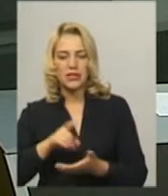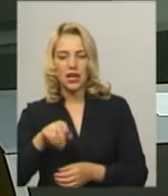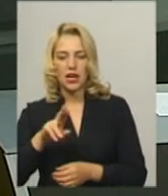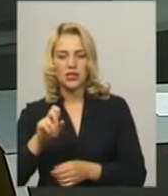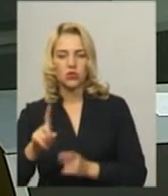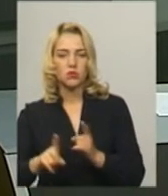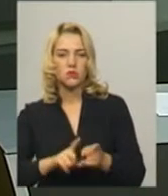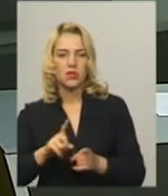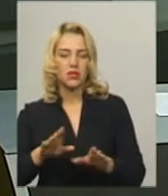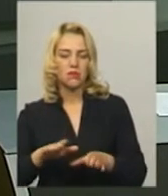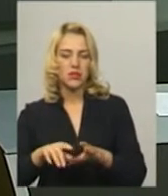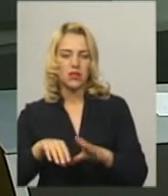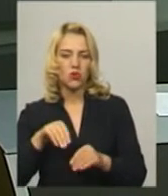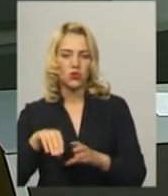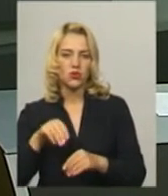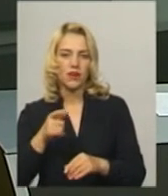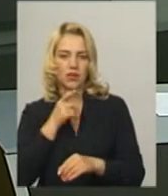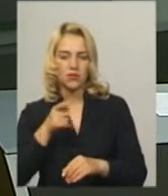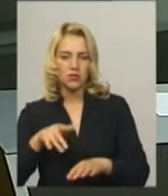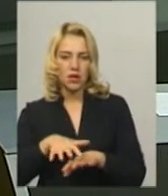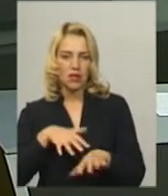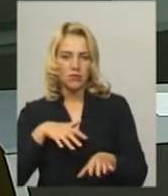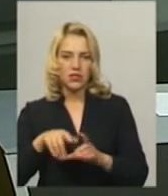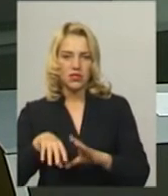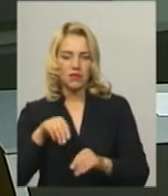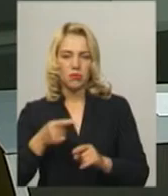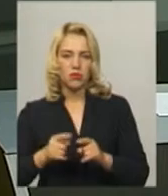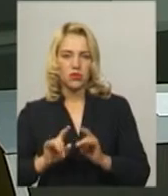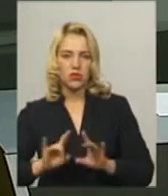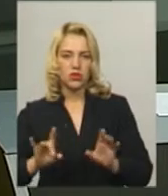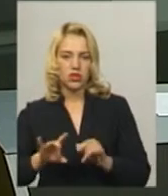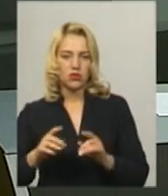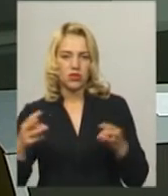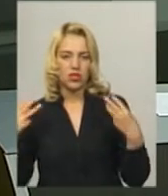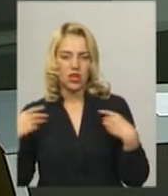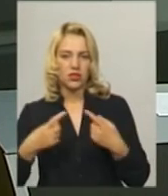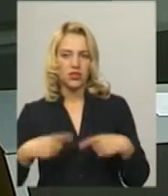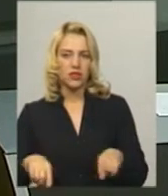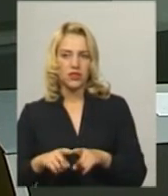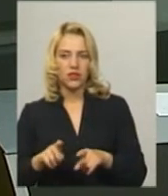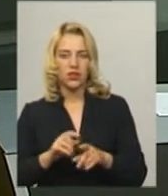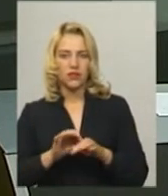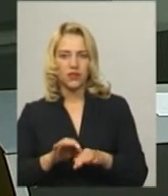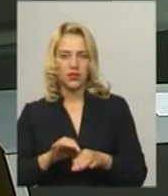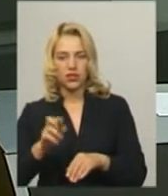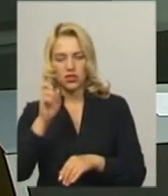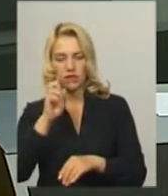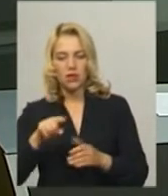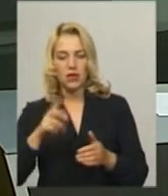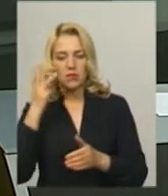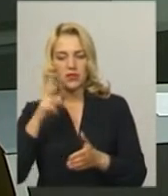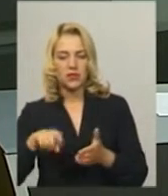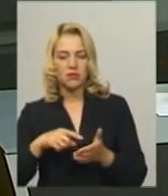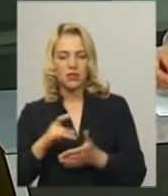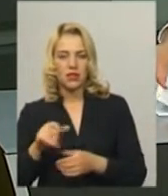місце голосування під час парламентських виборів. Про це каже начальник відділу ведення Державного реєстру виборців Хмельницької міської ради Олег